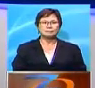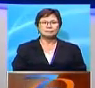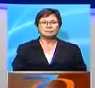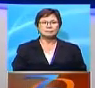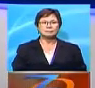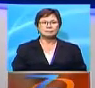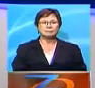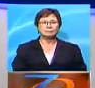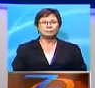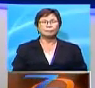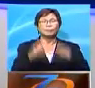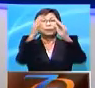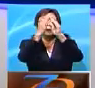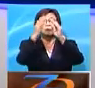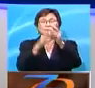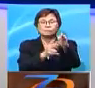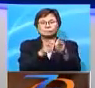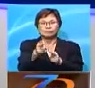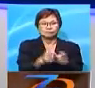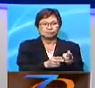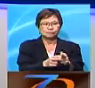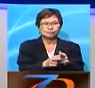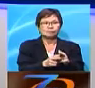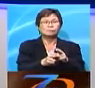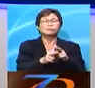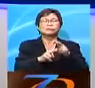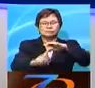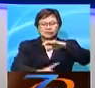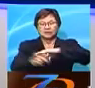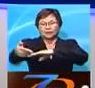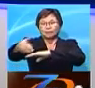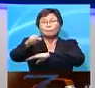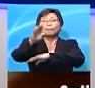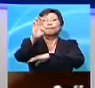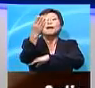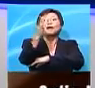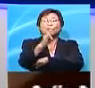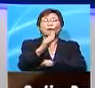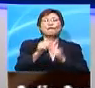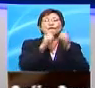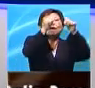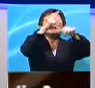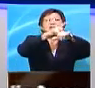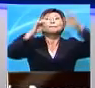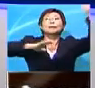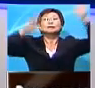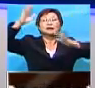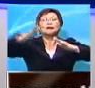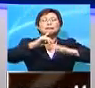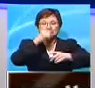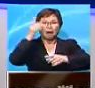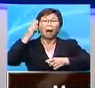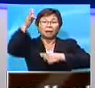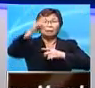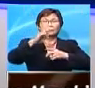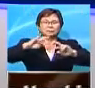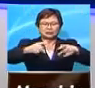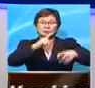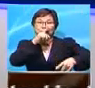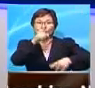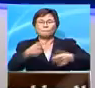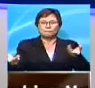terbaik Bandar Usahawan dasar biru boet yang pertama di negara ini bakal direalisasikan dengan